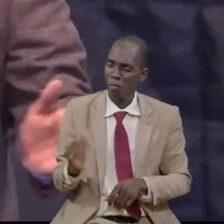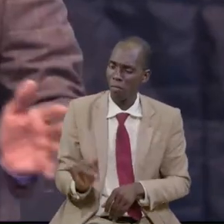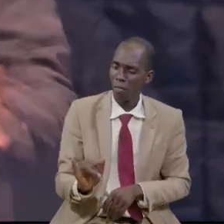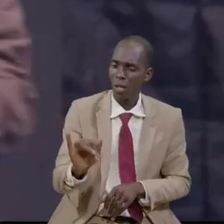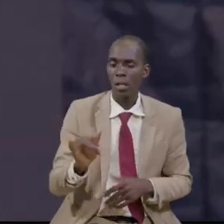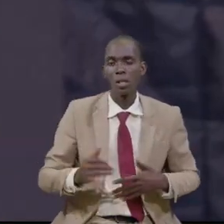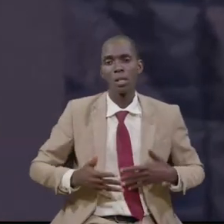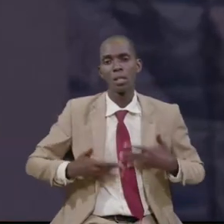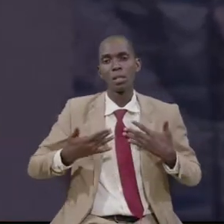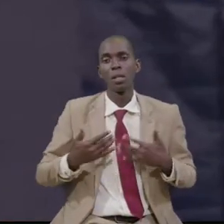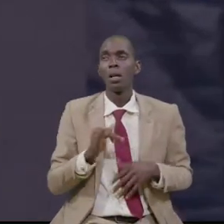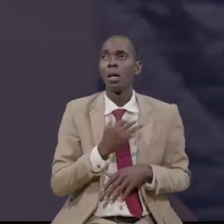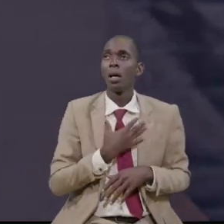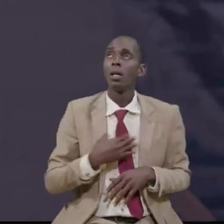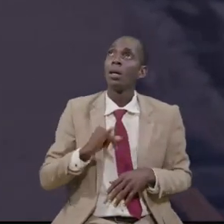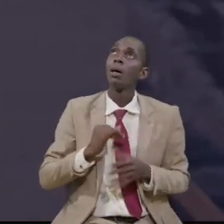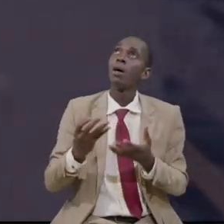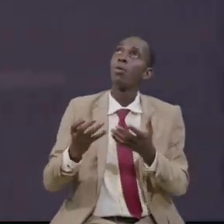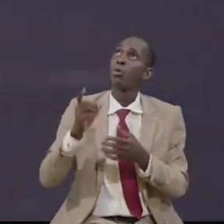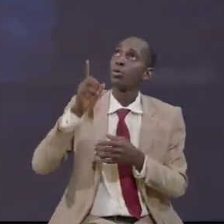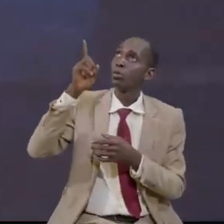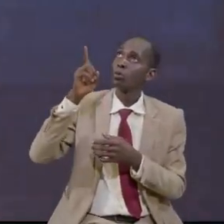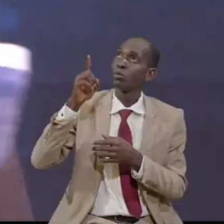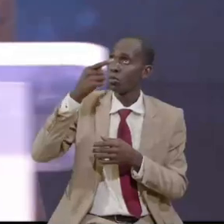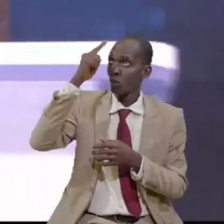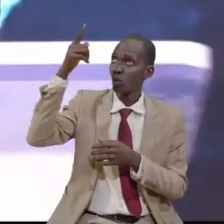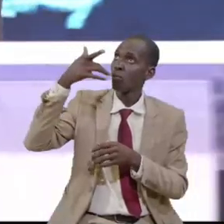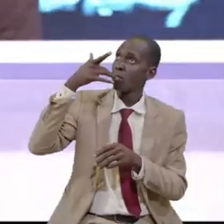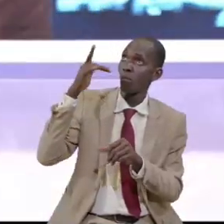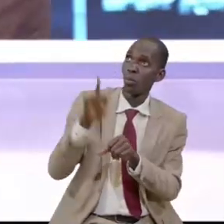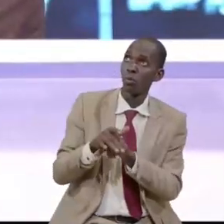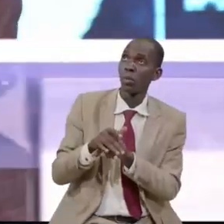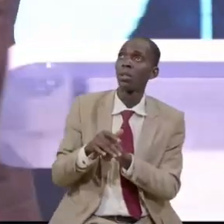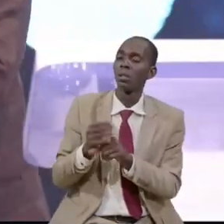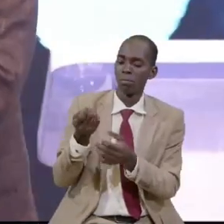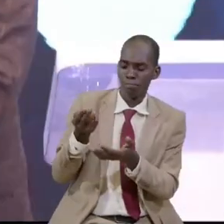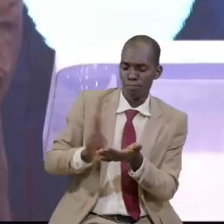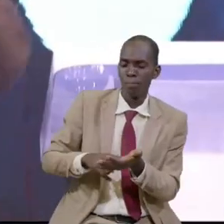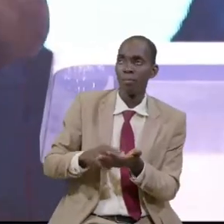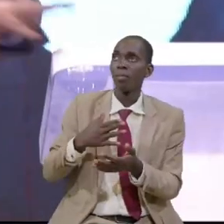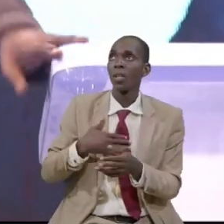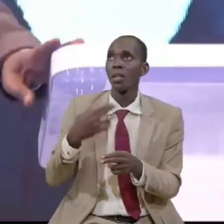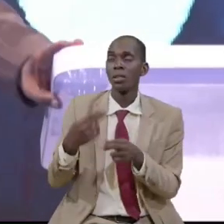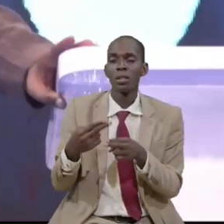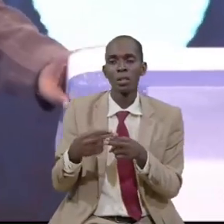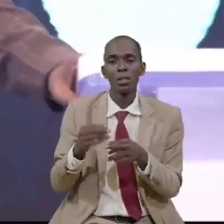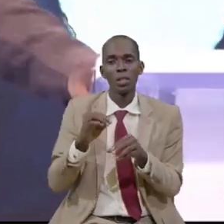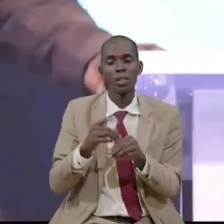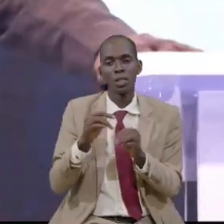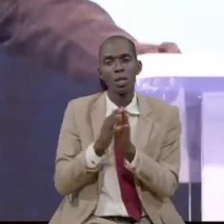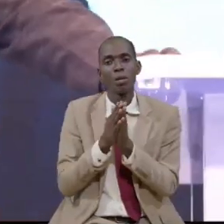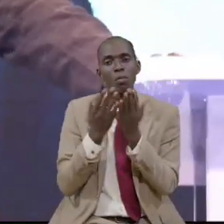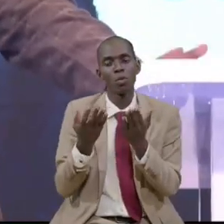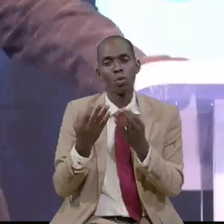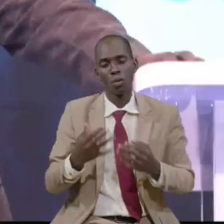je veux, que, Seigneur, selon ta parole, que tu écrives mon nom dans le livre de